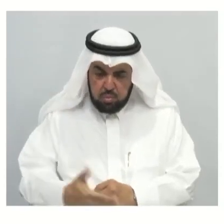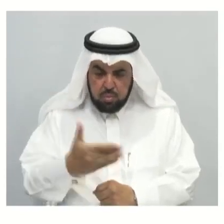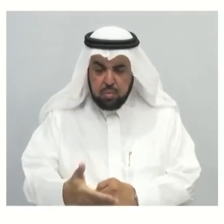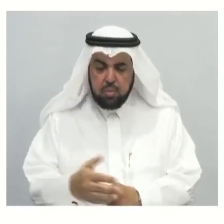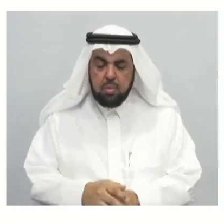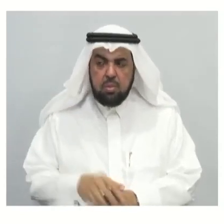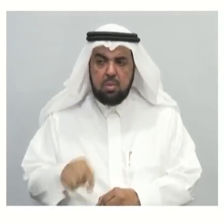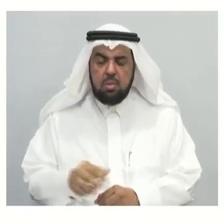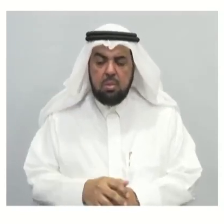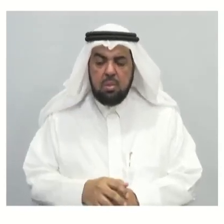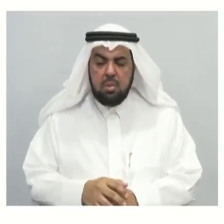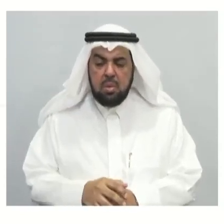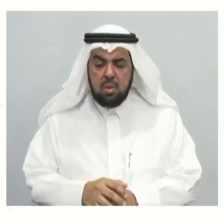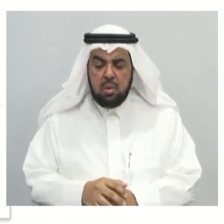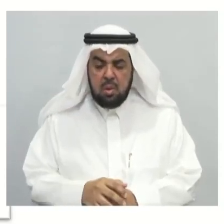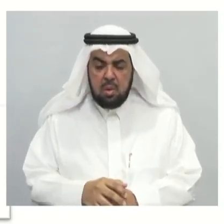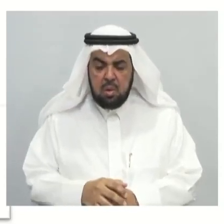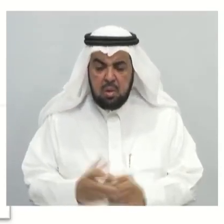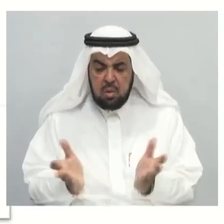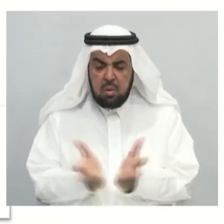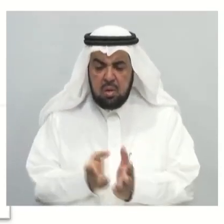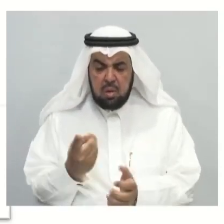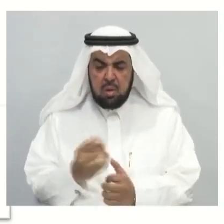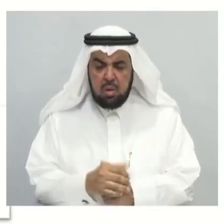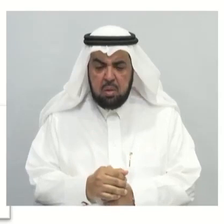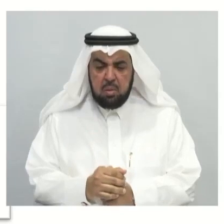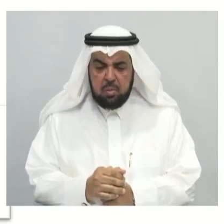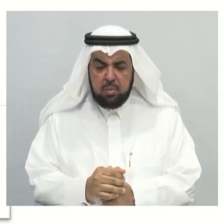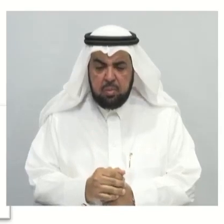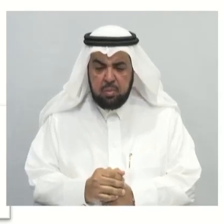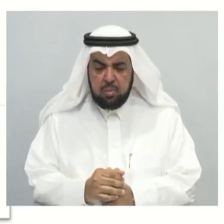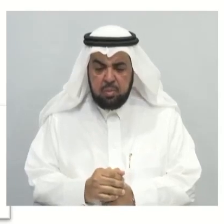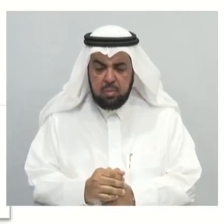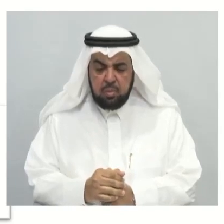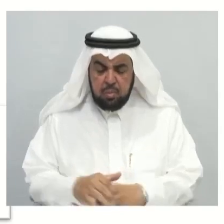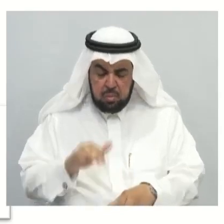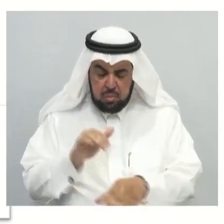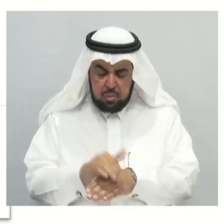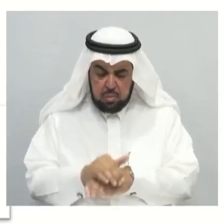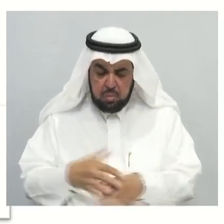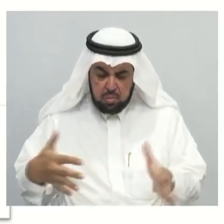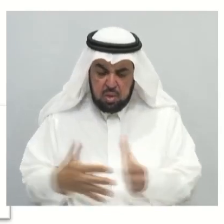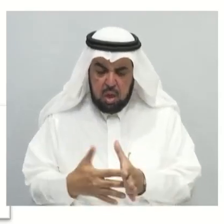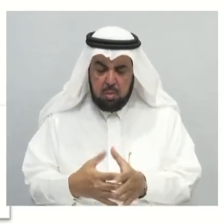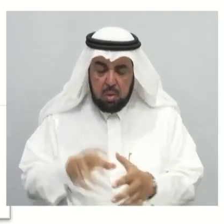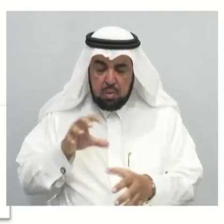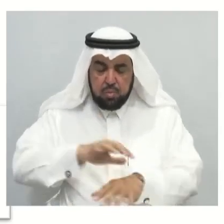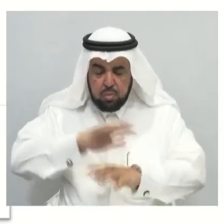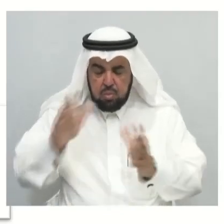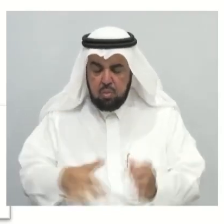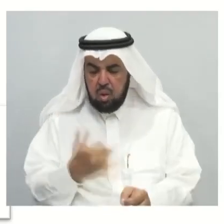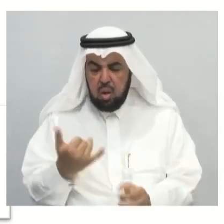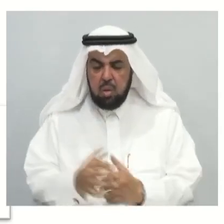الله تعالى الدرس الاول وهو يتحدث عن جامعه الدول